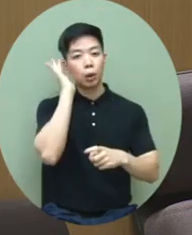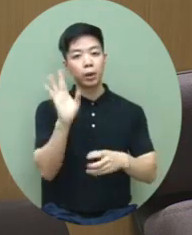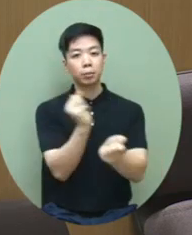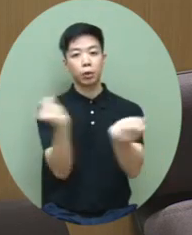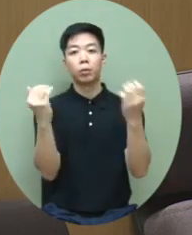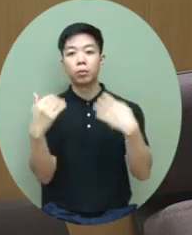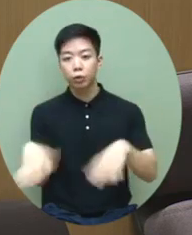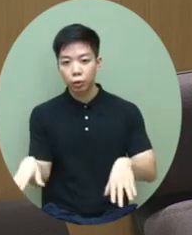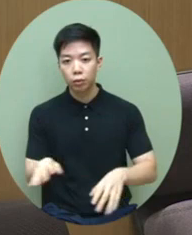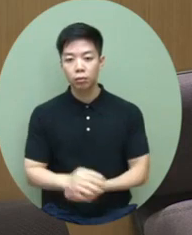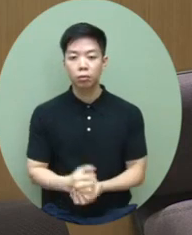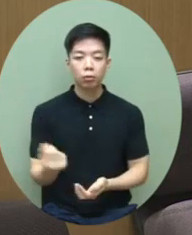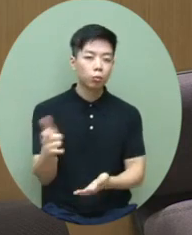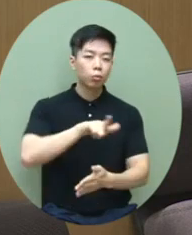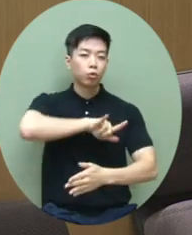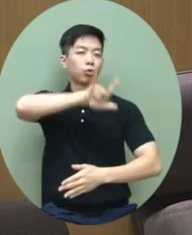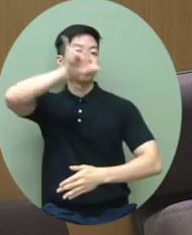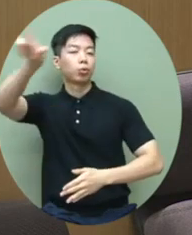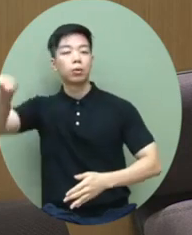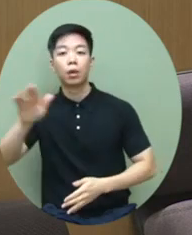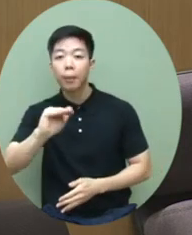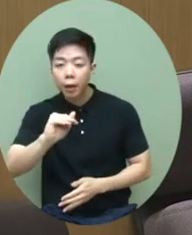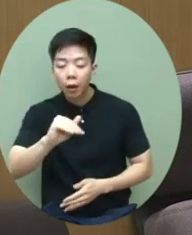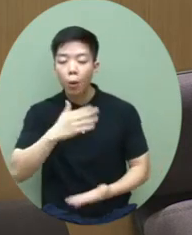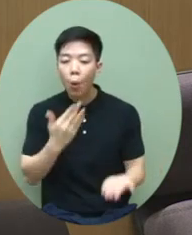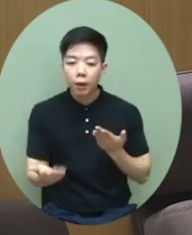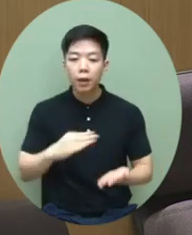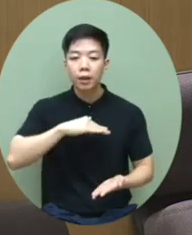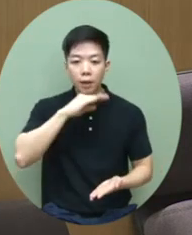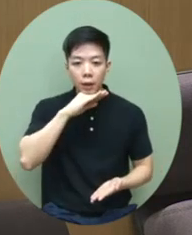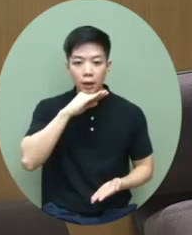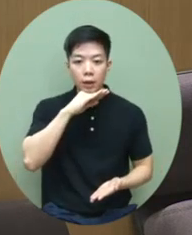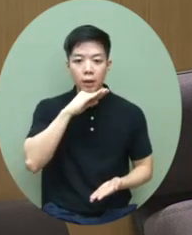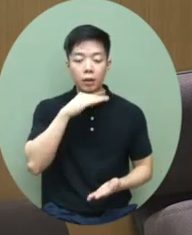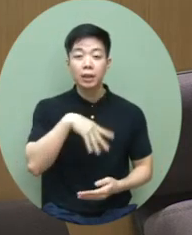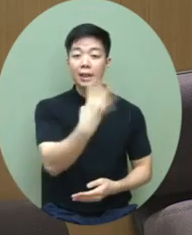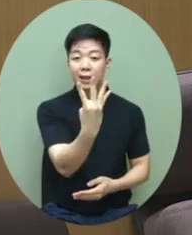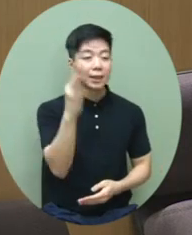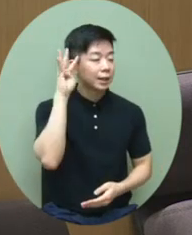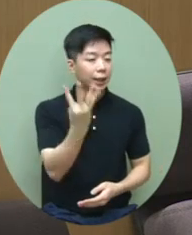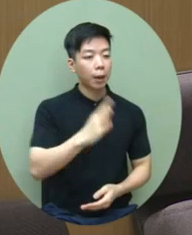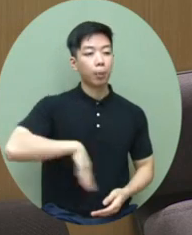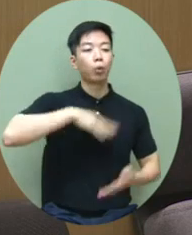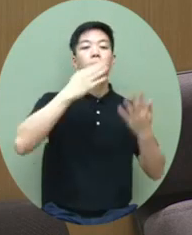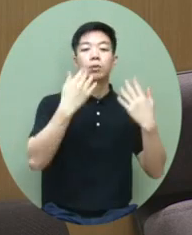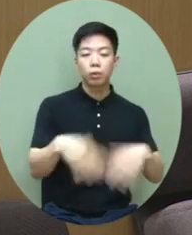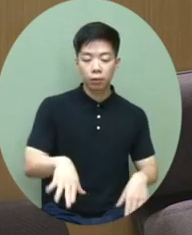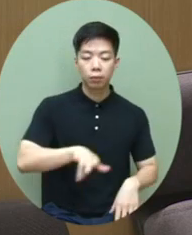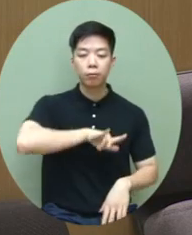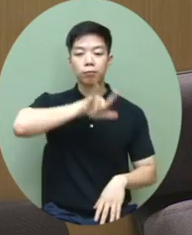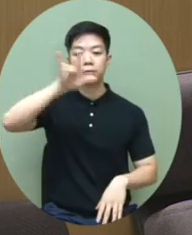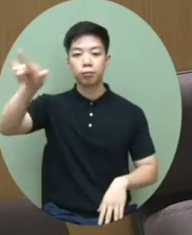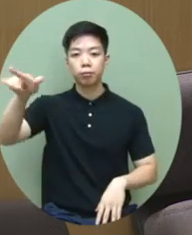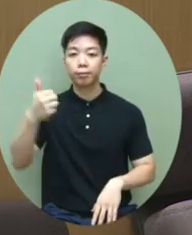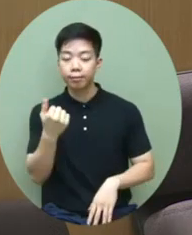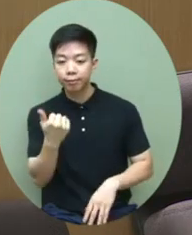期間離開香港啦？即係定係必須要完成嗰個醫學檢測階段先可以離港咧？同埋即係中心認為，當疫情去到咩階